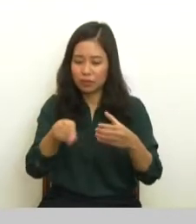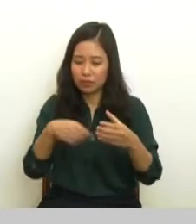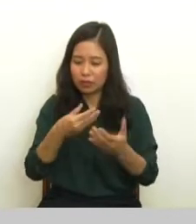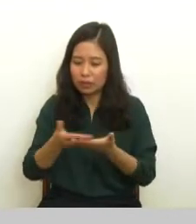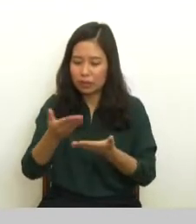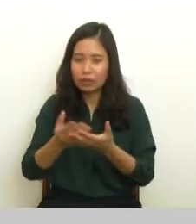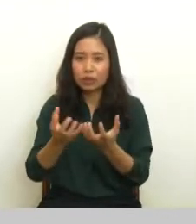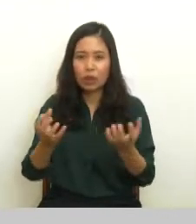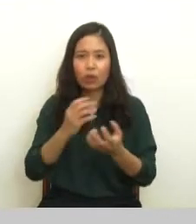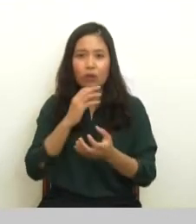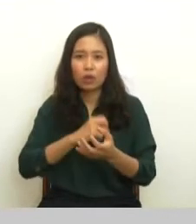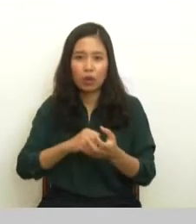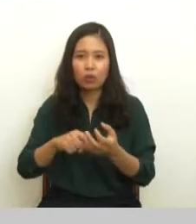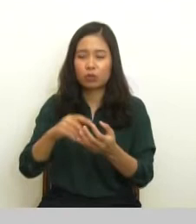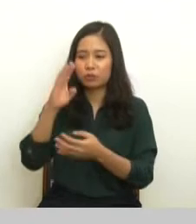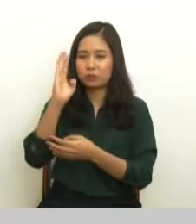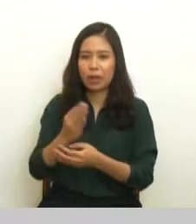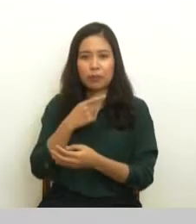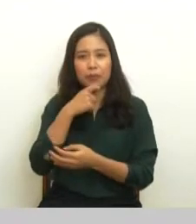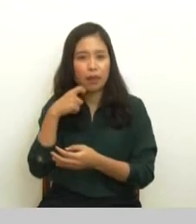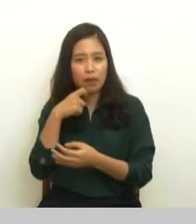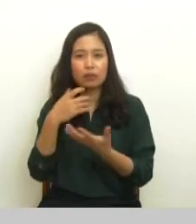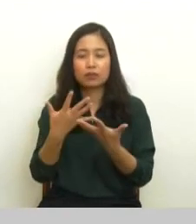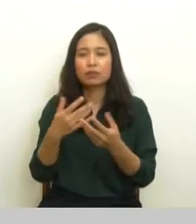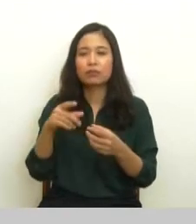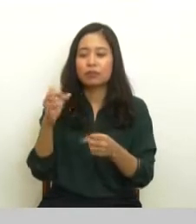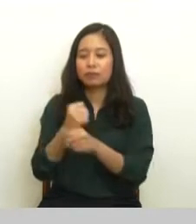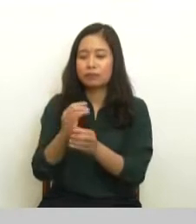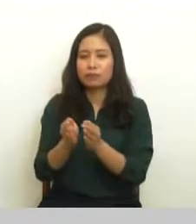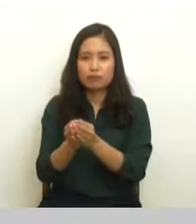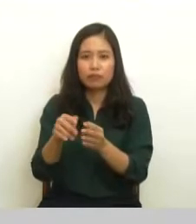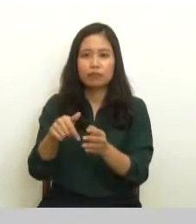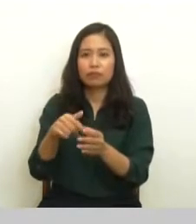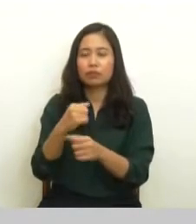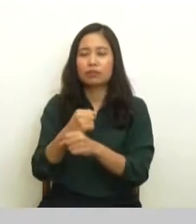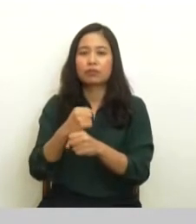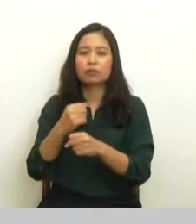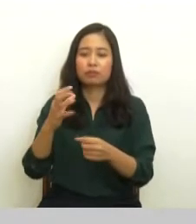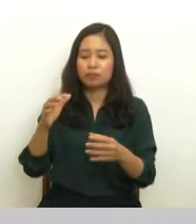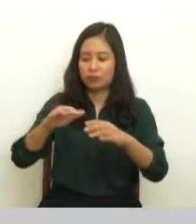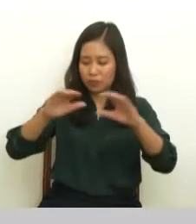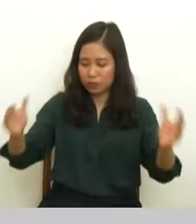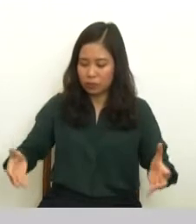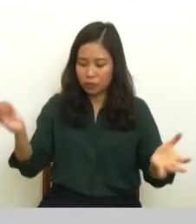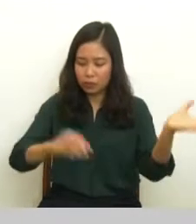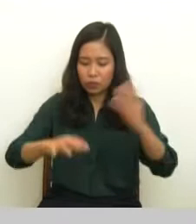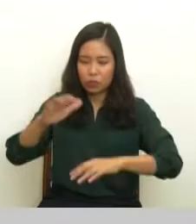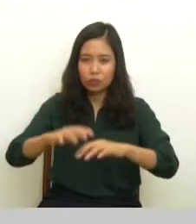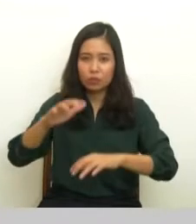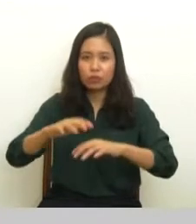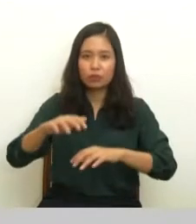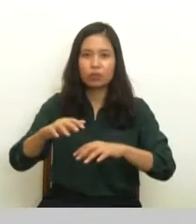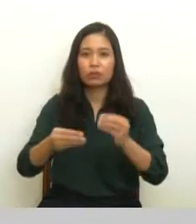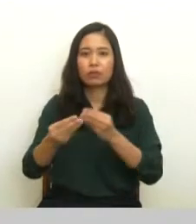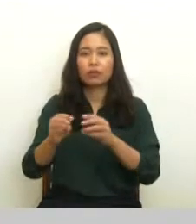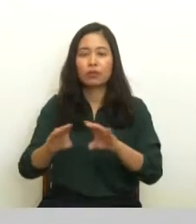าการจัดการใไม้แห้งการทำน้ำมากจากศtoo อาหารการทำปุยหม mówiącการประดิจากขยะทำให้เดๆ